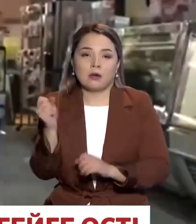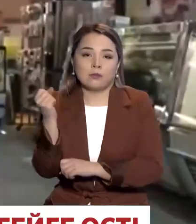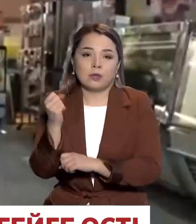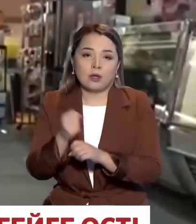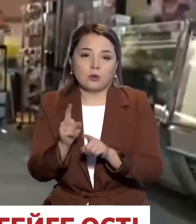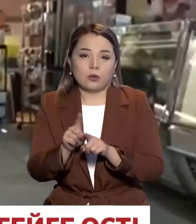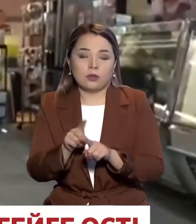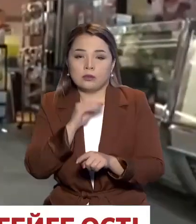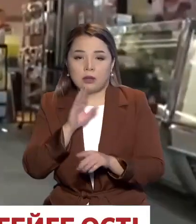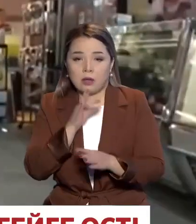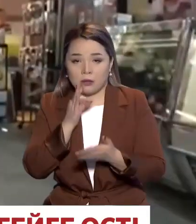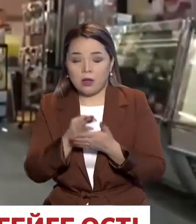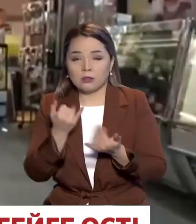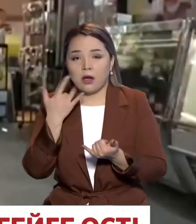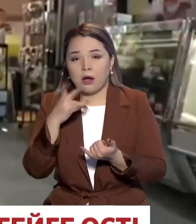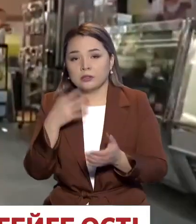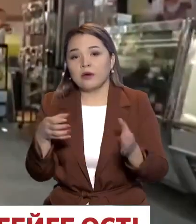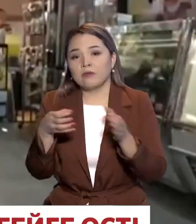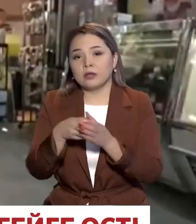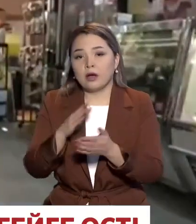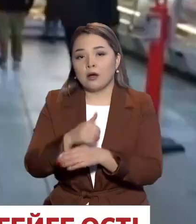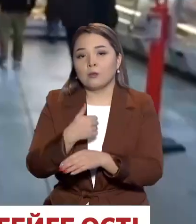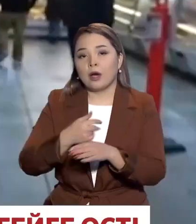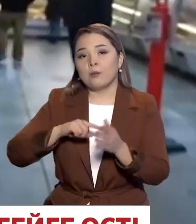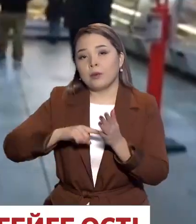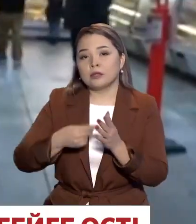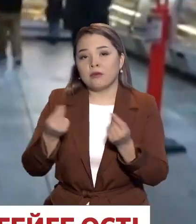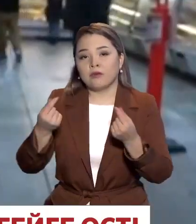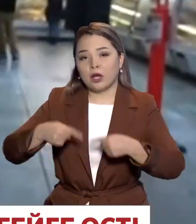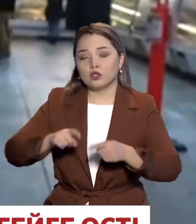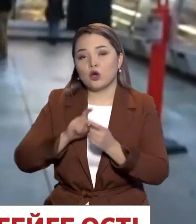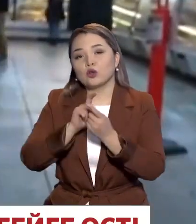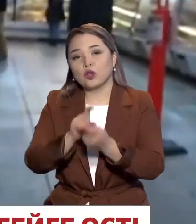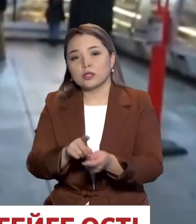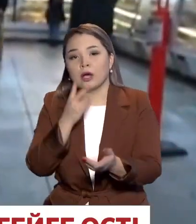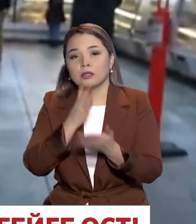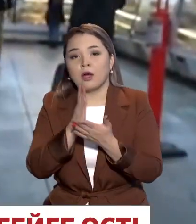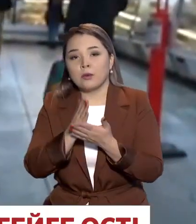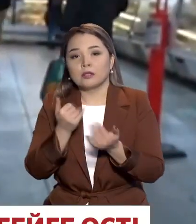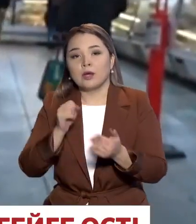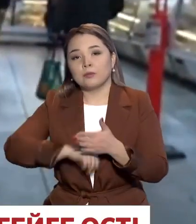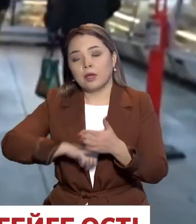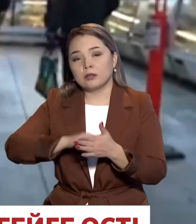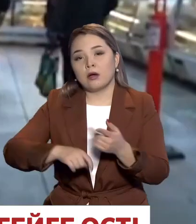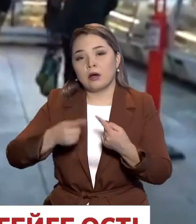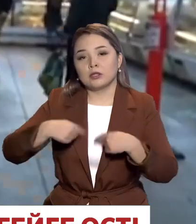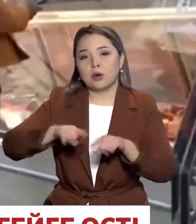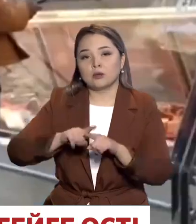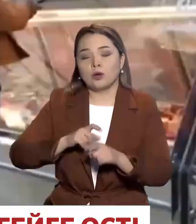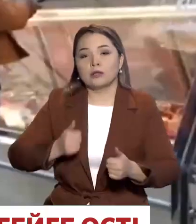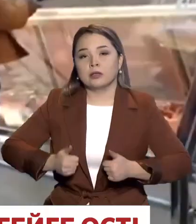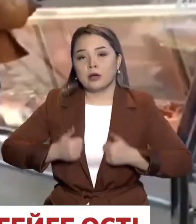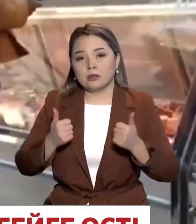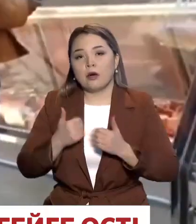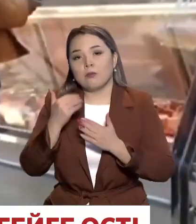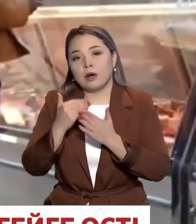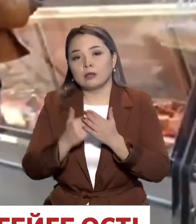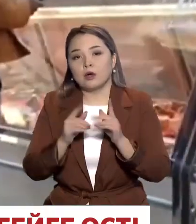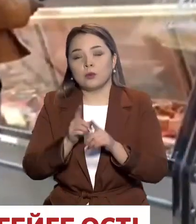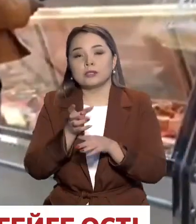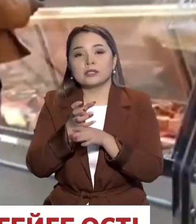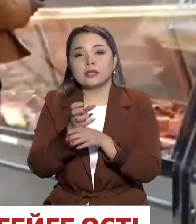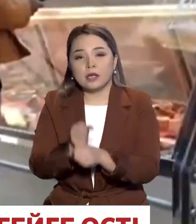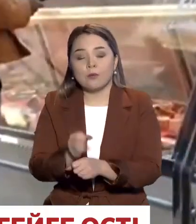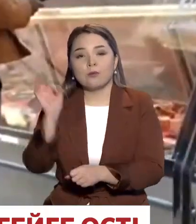АқШ-тың федералдық резерв жүйесі алдында тұрған басты мақсат инфляциямен күрес. Сол себепті аталған орган биыл ынталандырушы бағдарламаларды